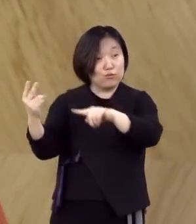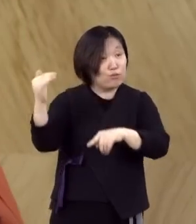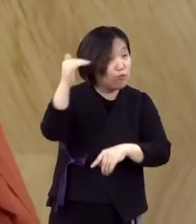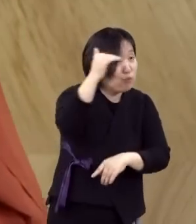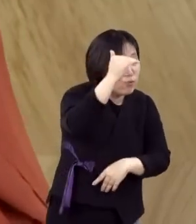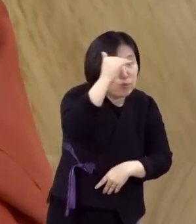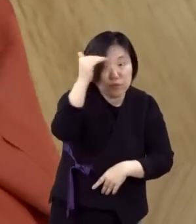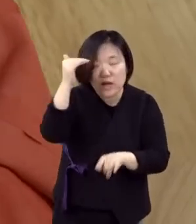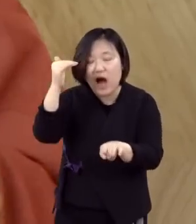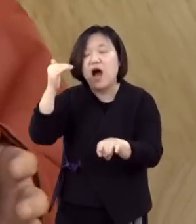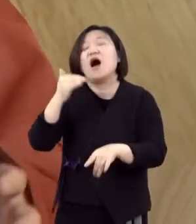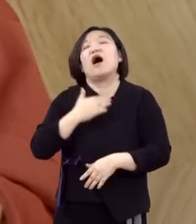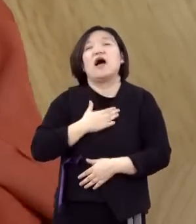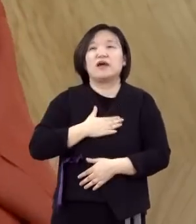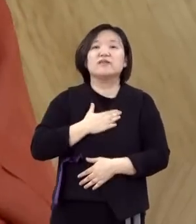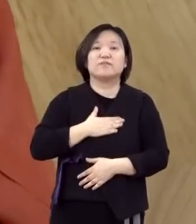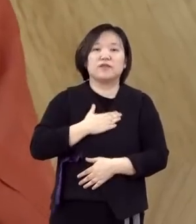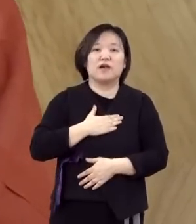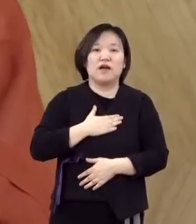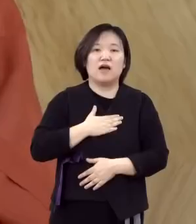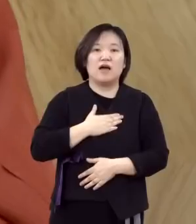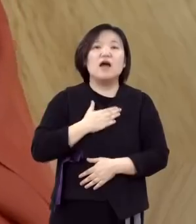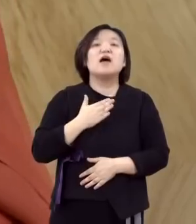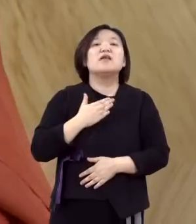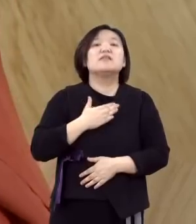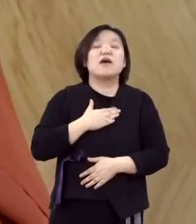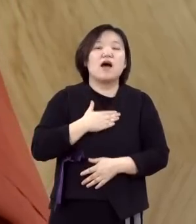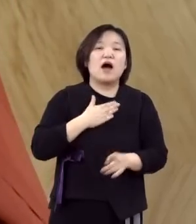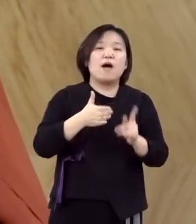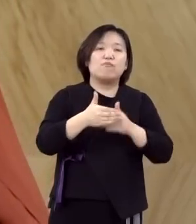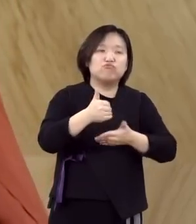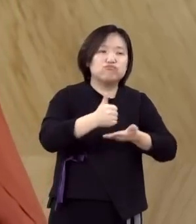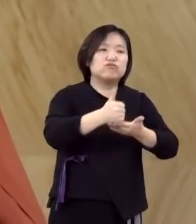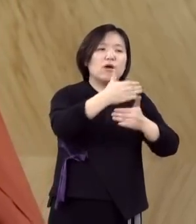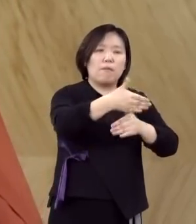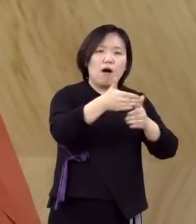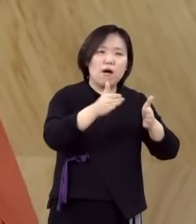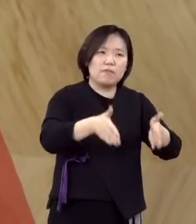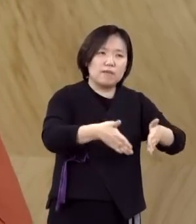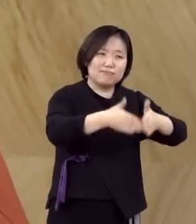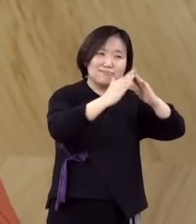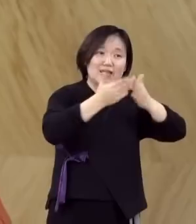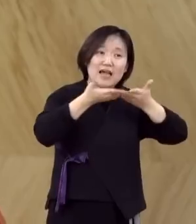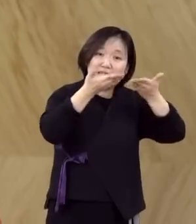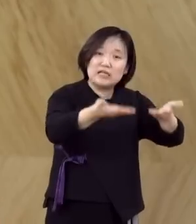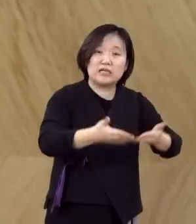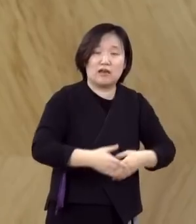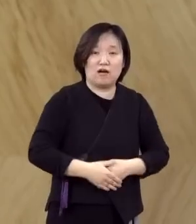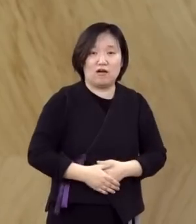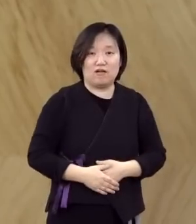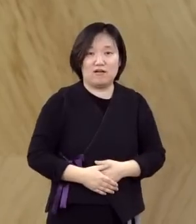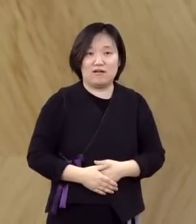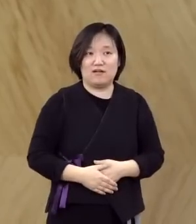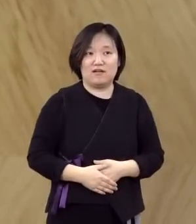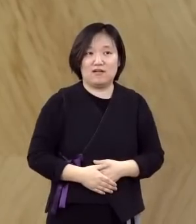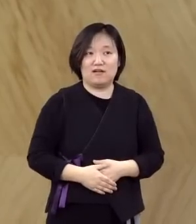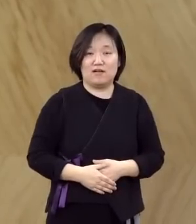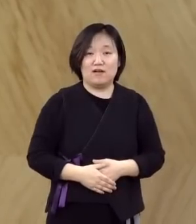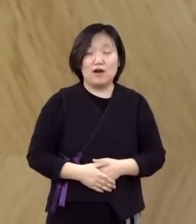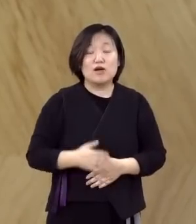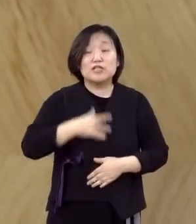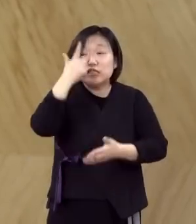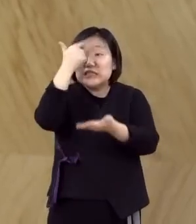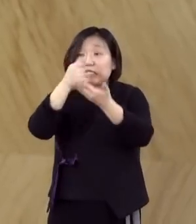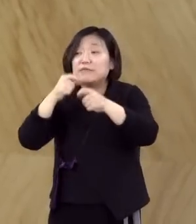.저희가도와드리겠습니다 ."라고대답했다."네,도와드리겠습니다 .""그런데스님,혹시 개인적으로